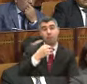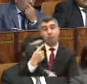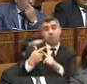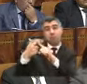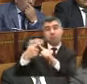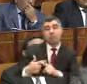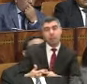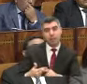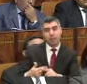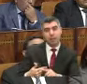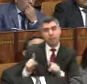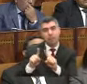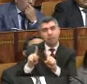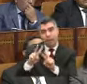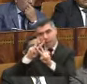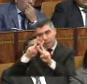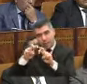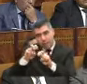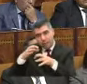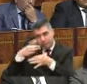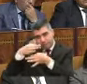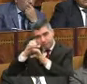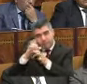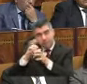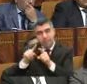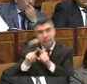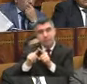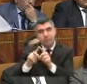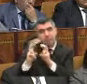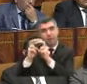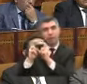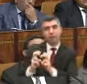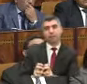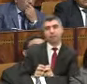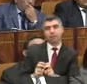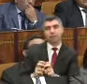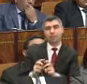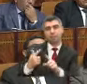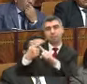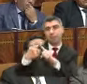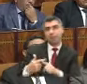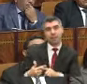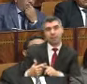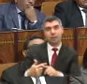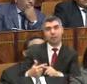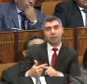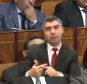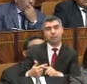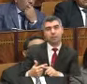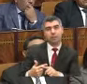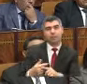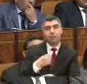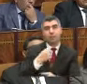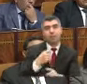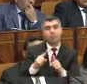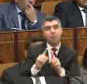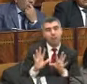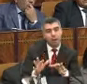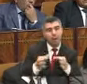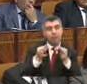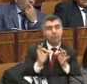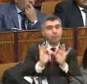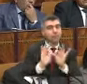للبحث العلمي، فهي ميزانيه جد هزيله، وبالتالي ما يمكنلاش تعطي الاكل ديالها ولا تعطي النتيجه،